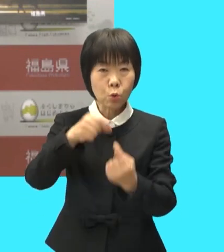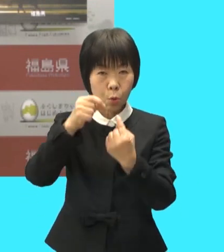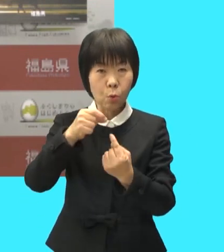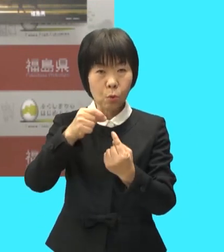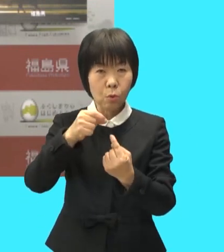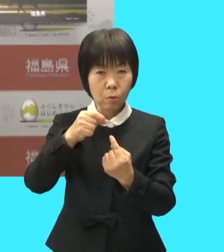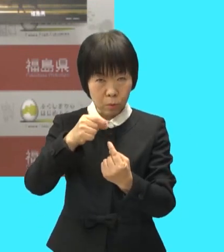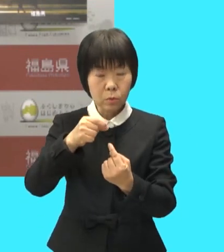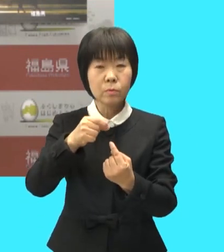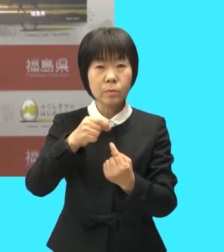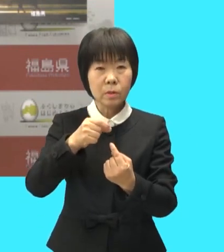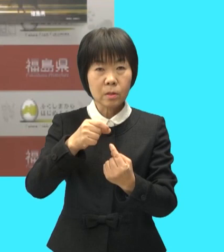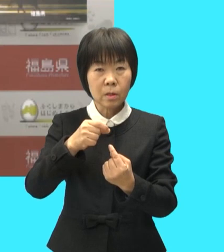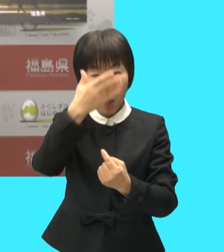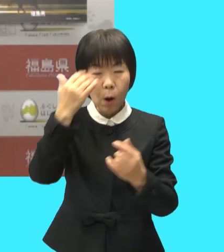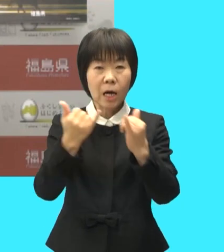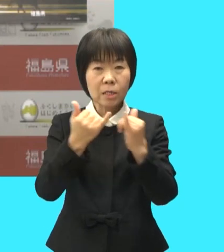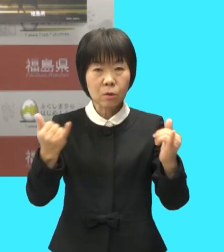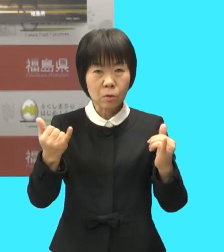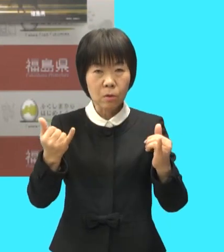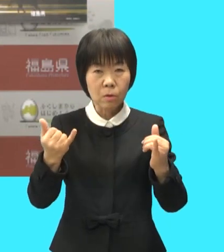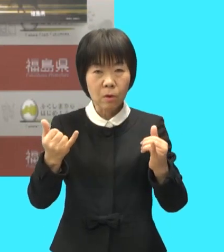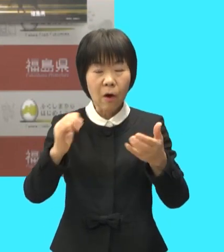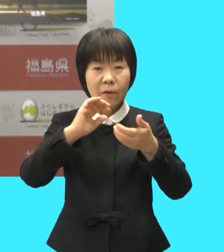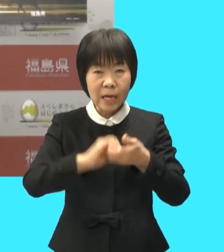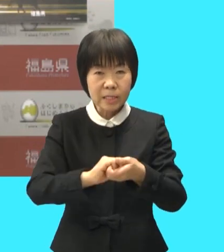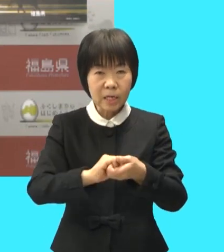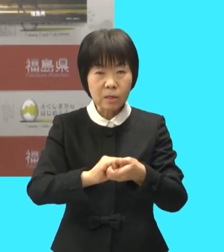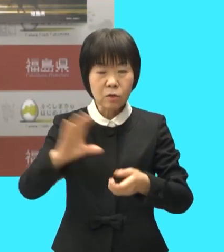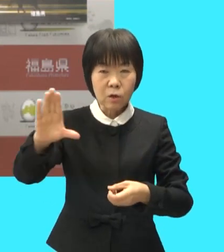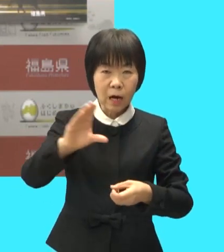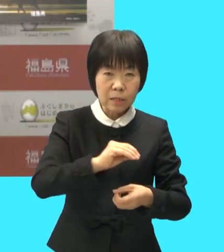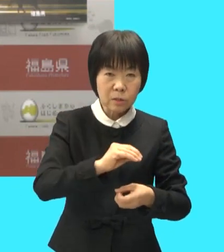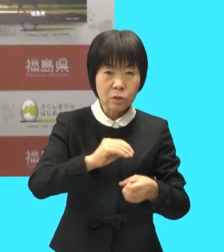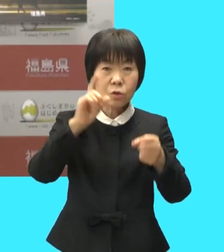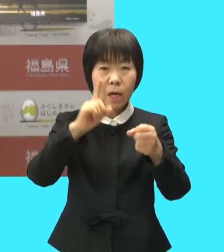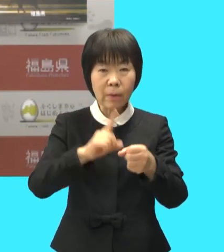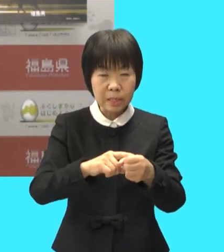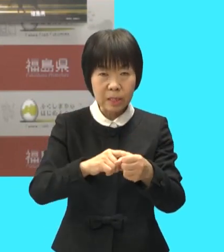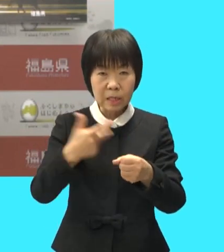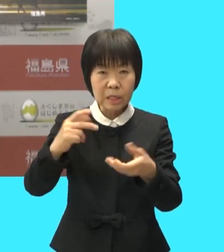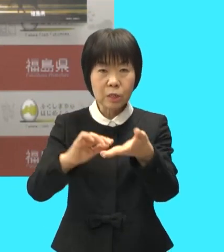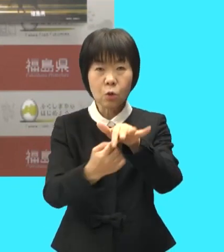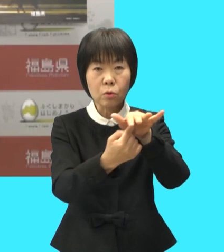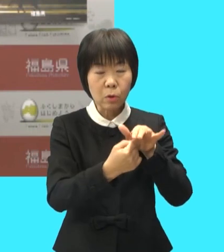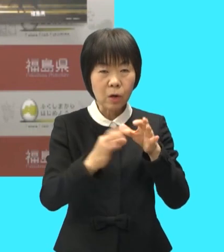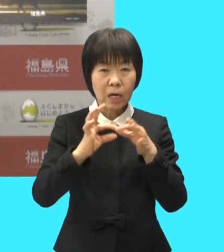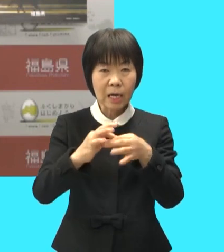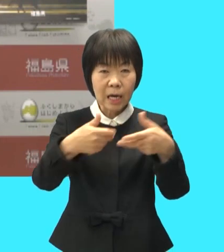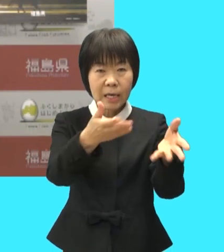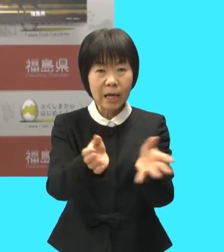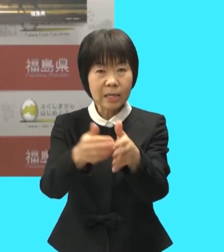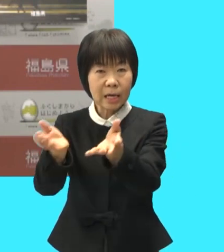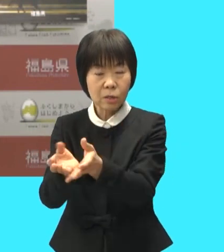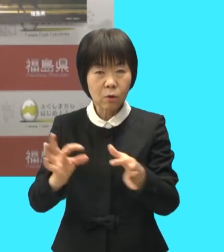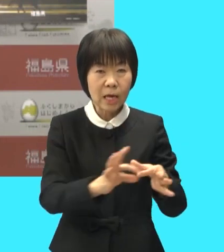を生み出すとともに、若者の定着還流を促すため、市町村や関係団体と